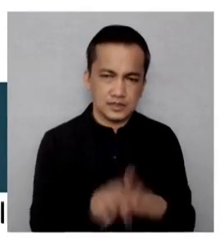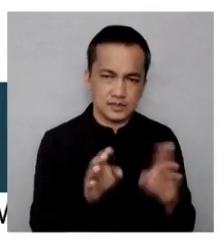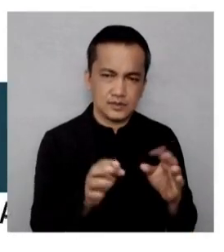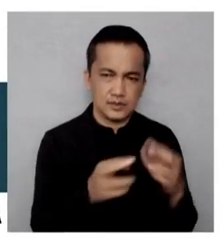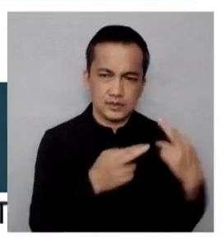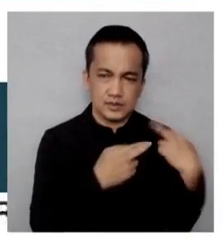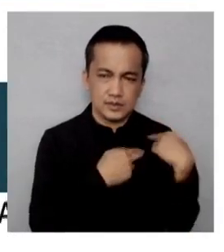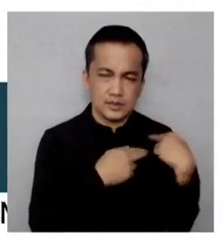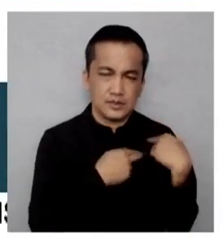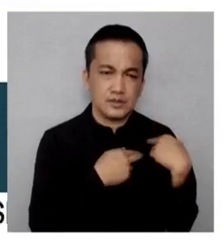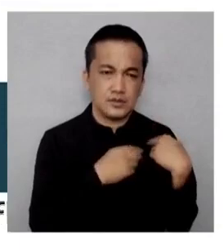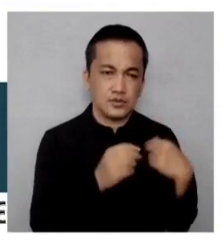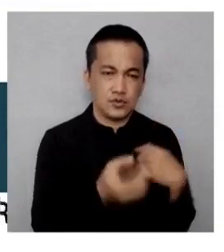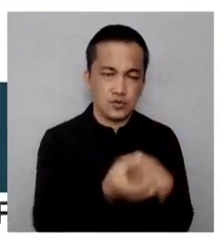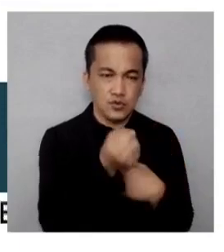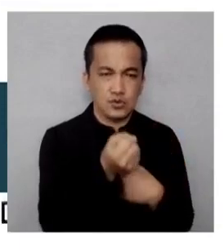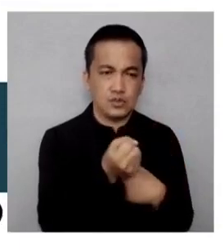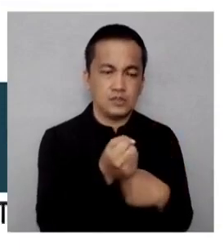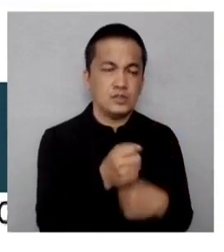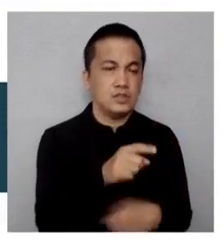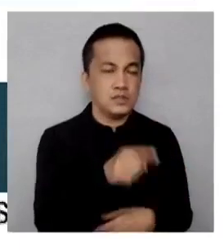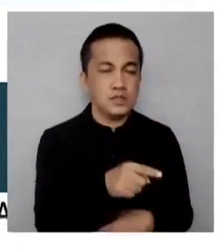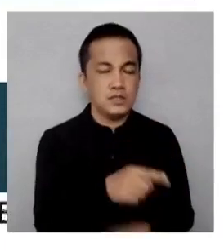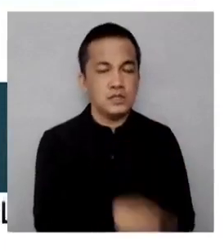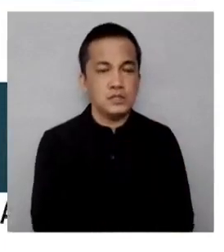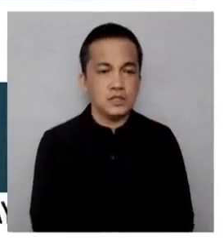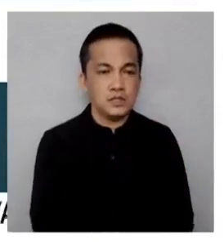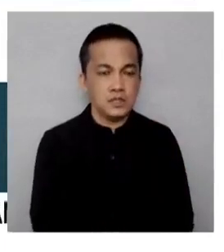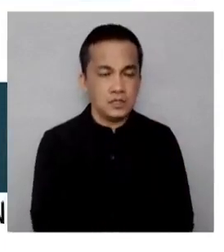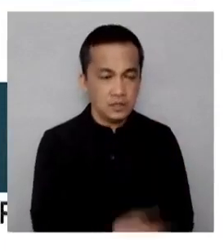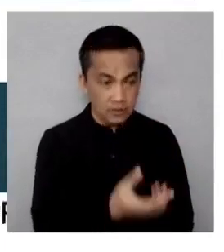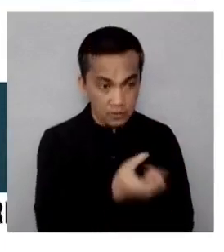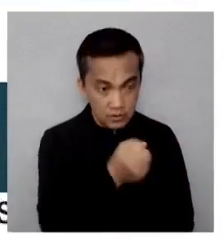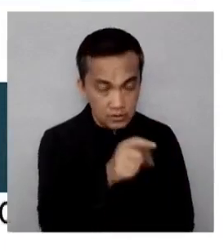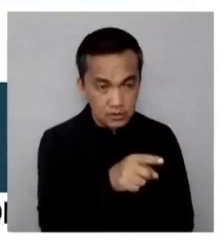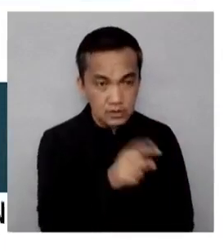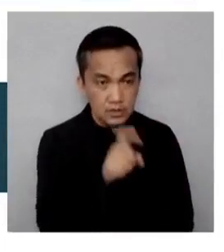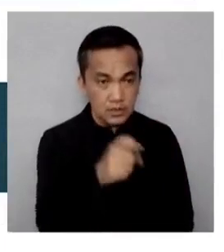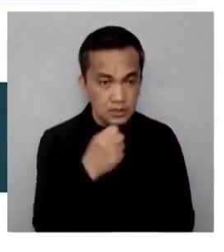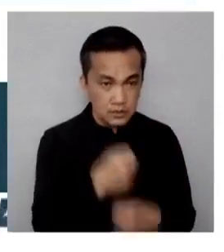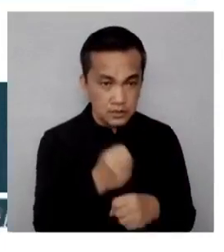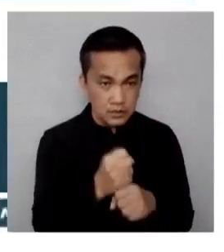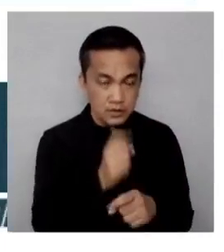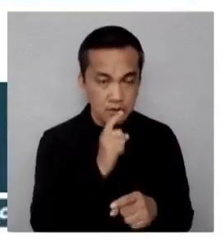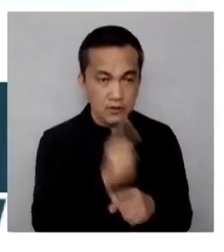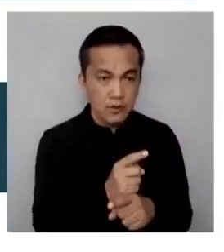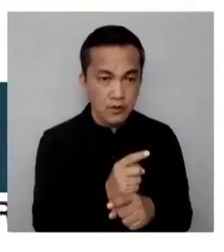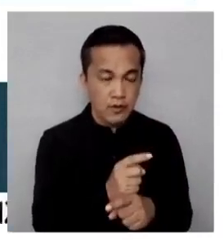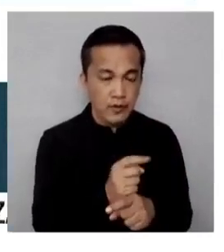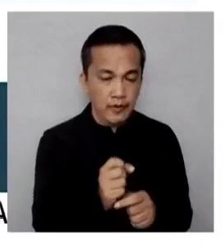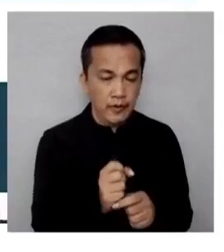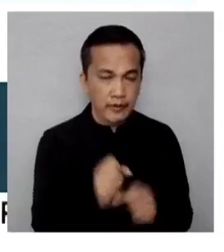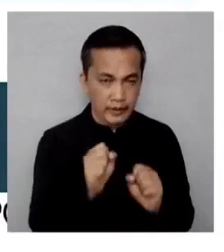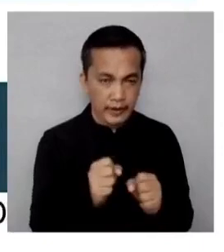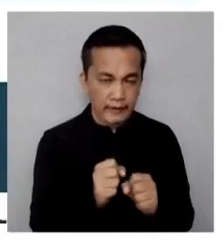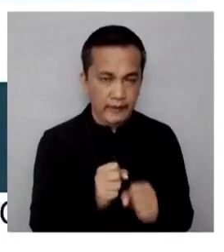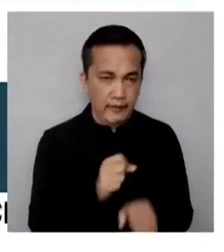dapat talaga yung owner dito, kasi as an owner dapat ini-insure niya na seaworthy yung